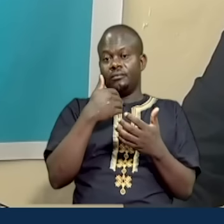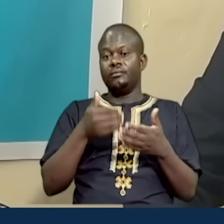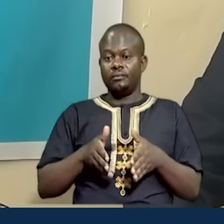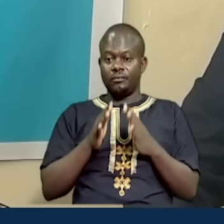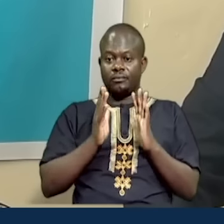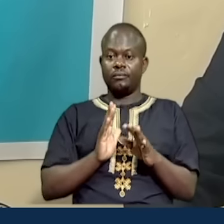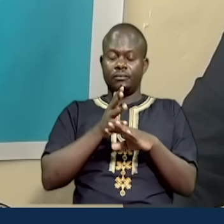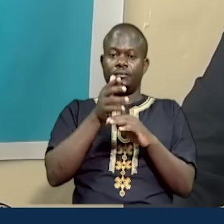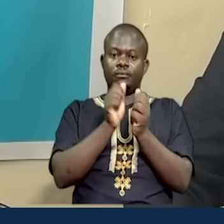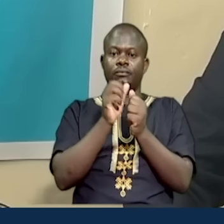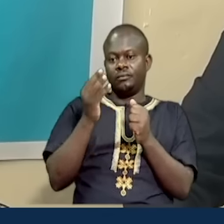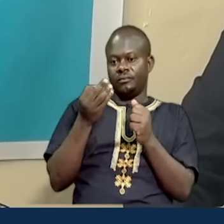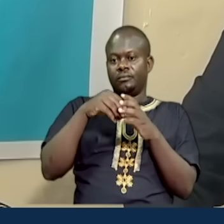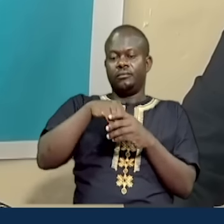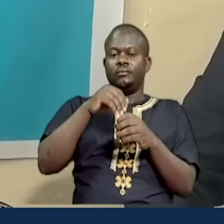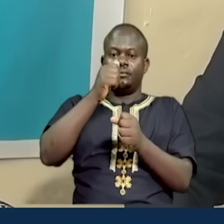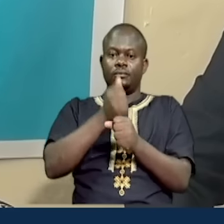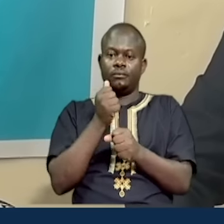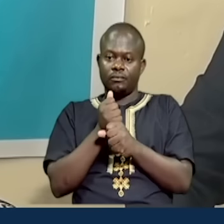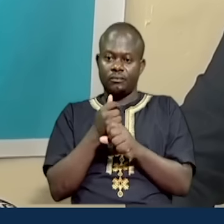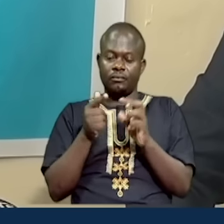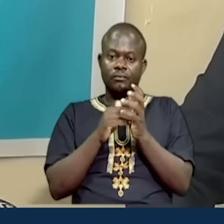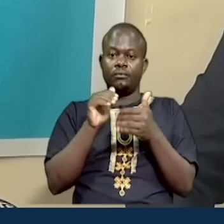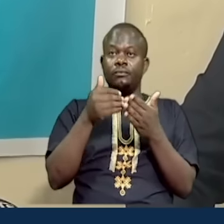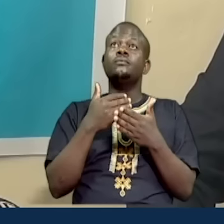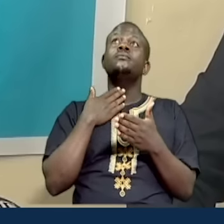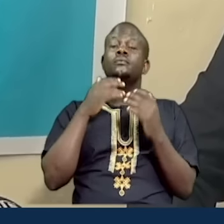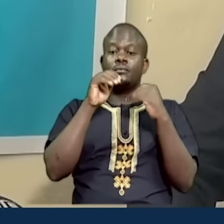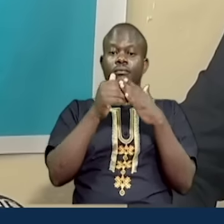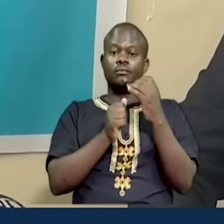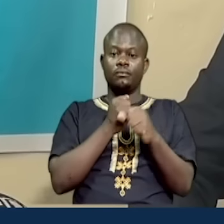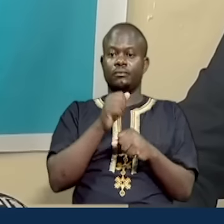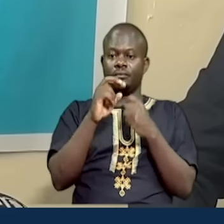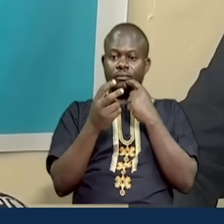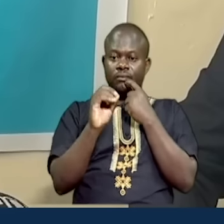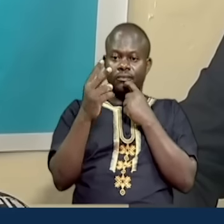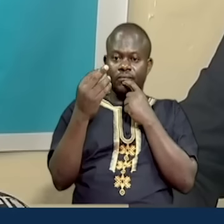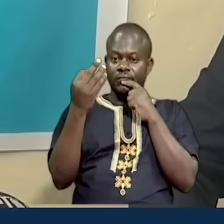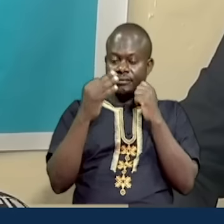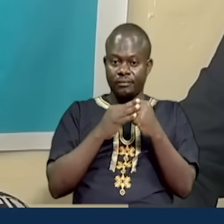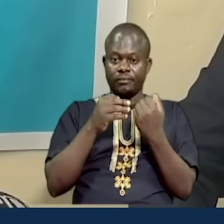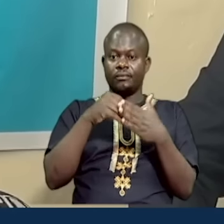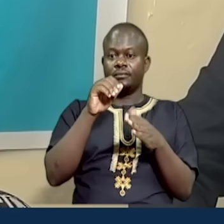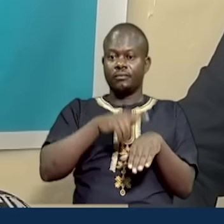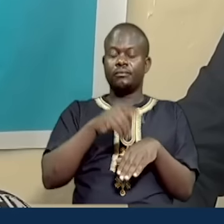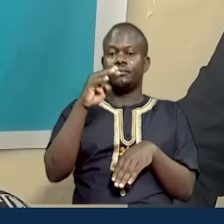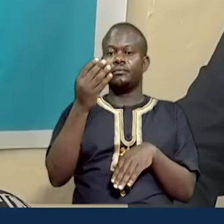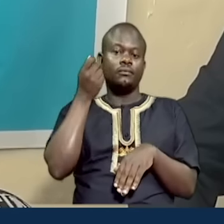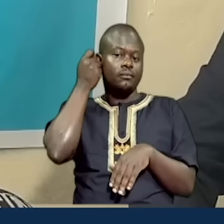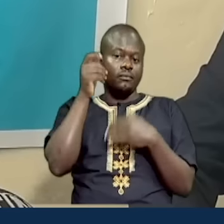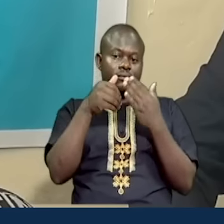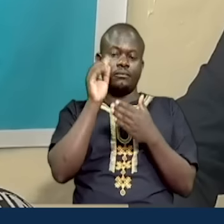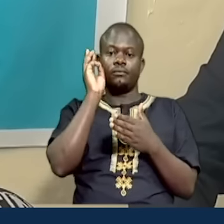hafi 13 biri mu kazi, ukaba ko dushaka yuko muri 2028 bagomba kuba inshuro enye, ubwo urumva bizaba